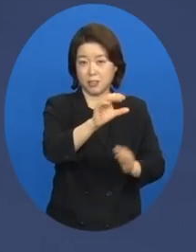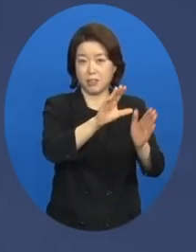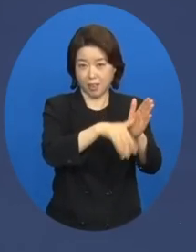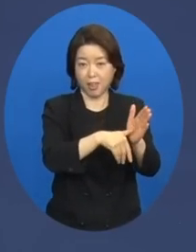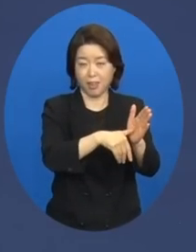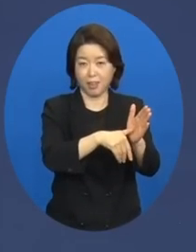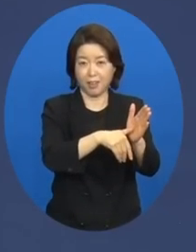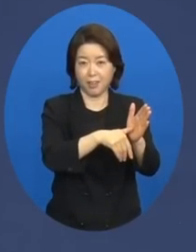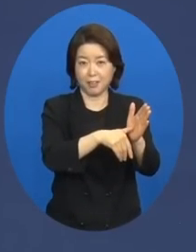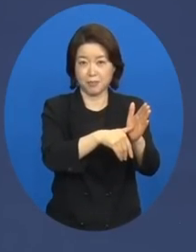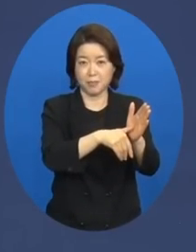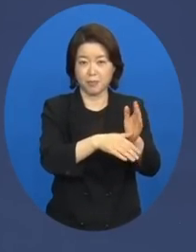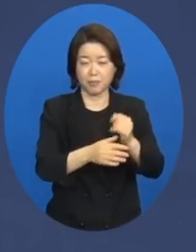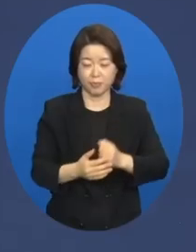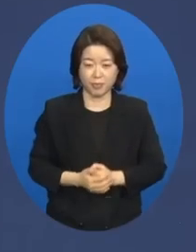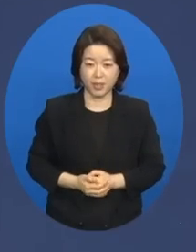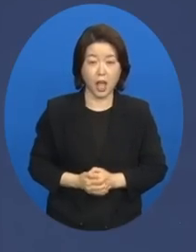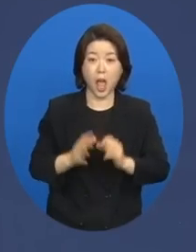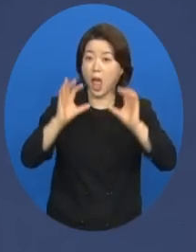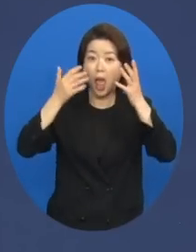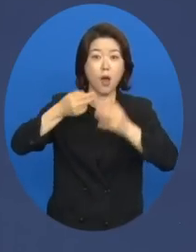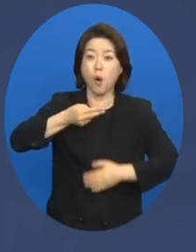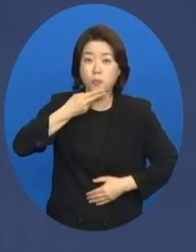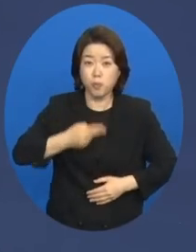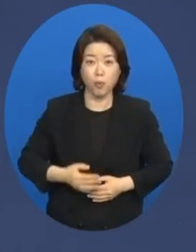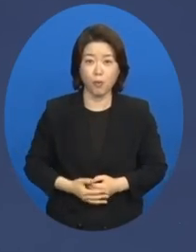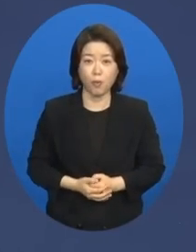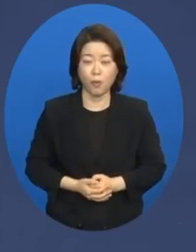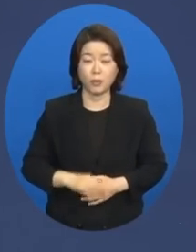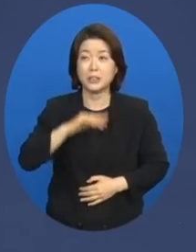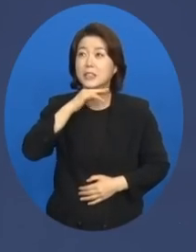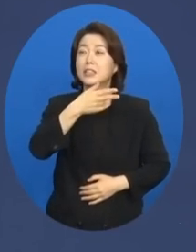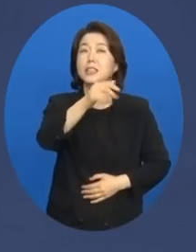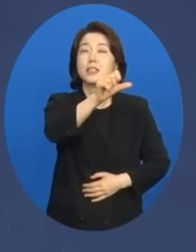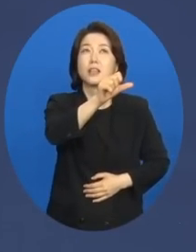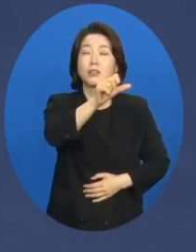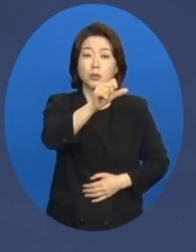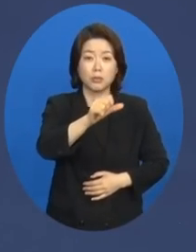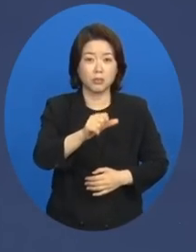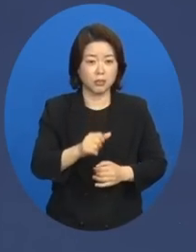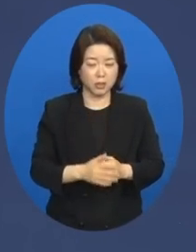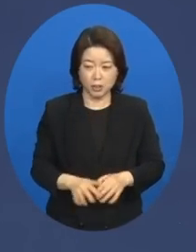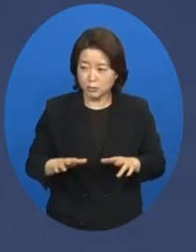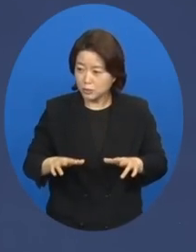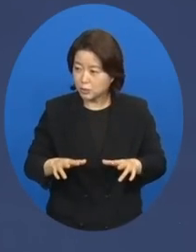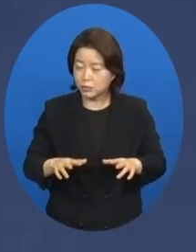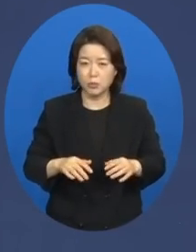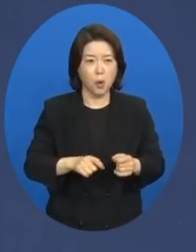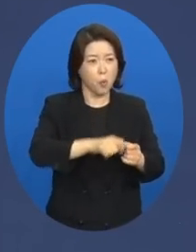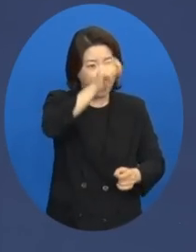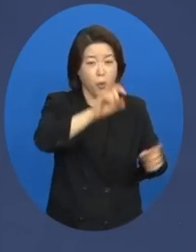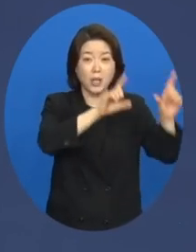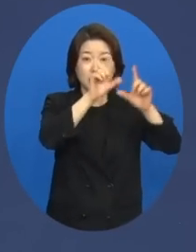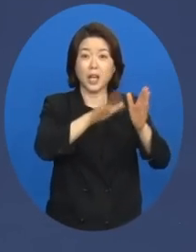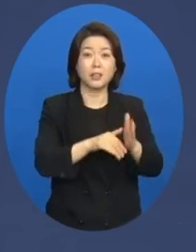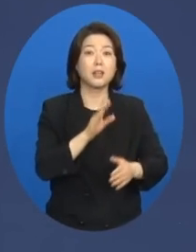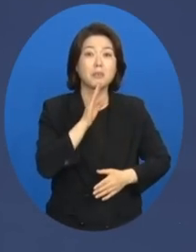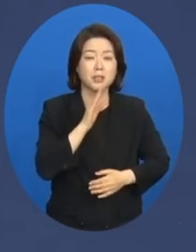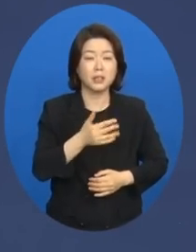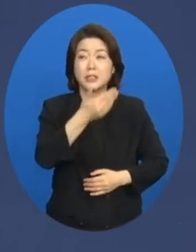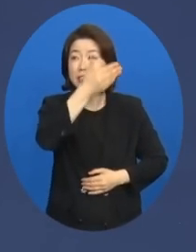75살에 애가 없었어요. 75. 아무리 지금보다 많이 사는 때라고 해도 청년 때는